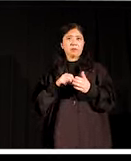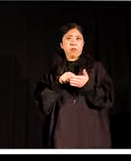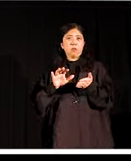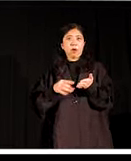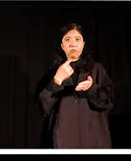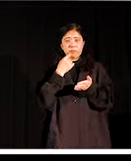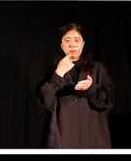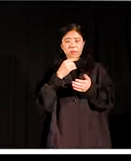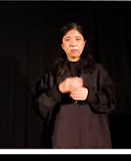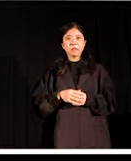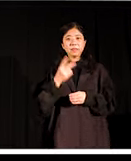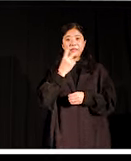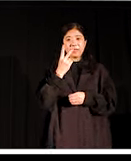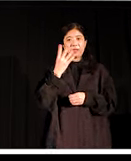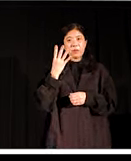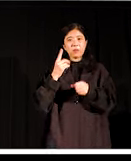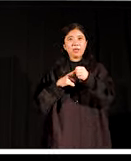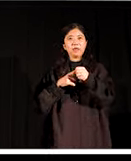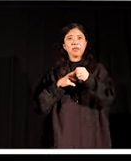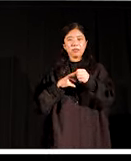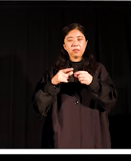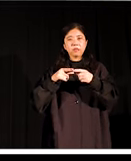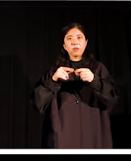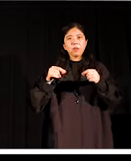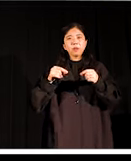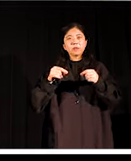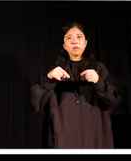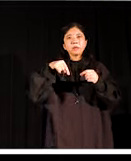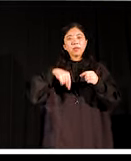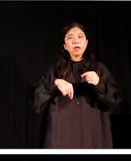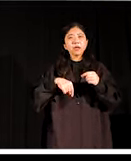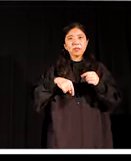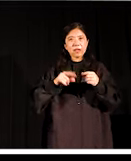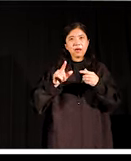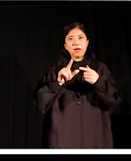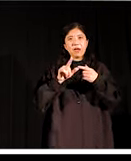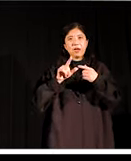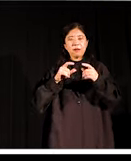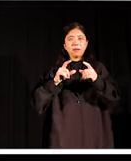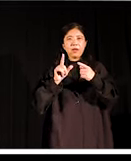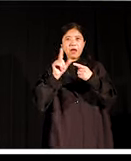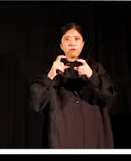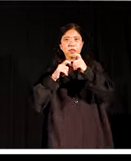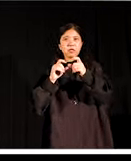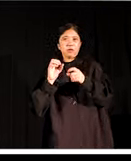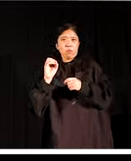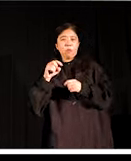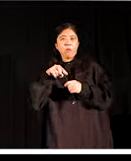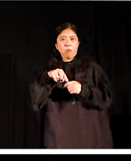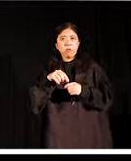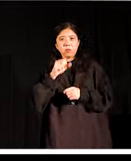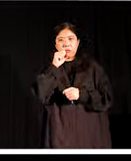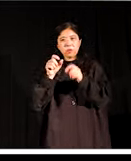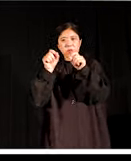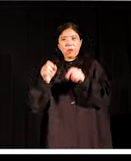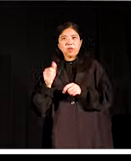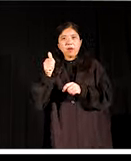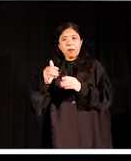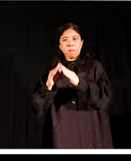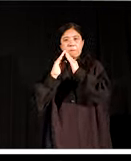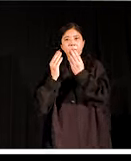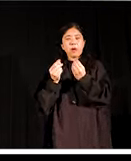ハートはあの2004年にあの日本発症の国際医療NGOとして小児外界の吉岡秀先生が設立されまし